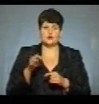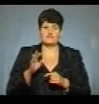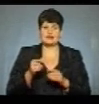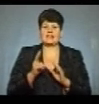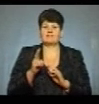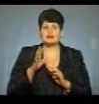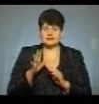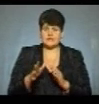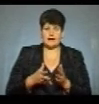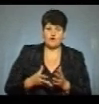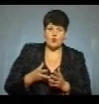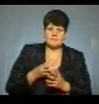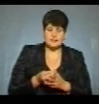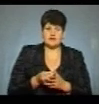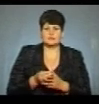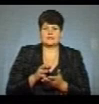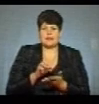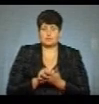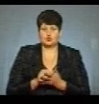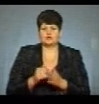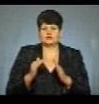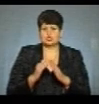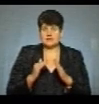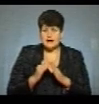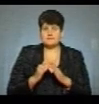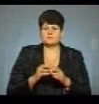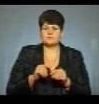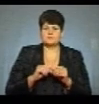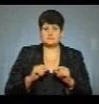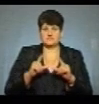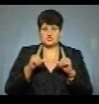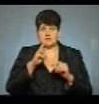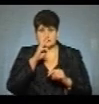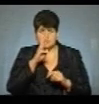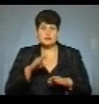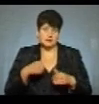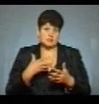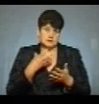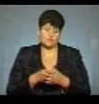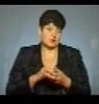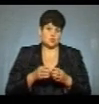поліції, оплата найманого житла, підвищення заробітної плати, вони дали свої результати. У нас от вже